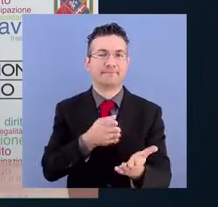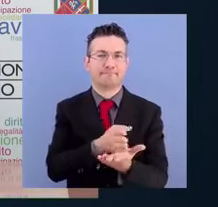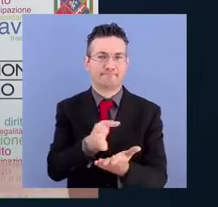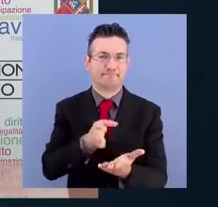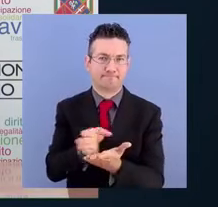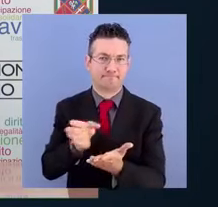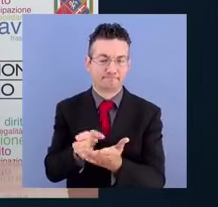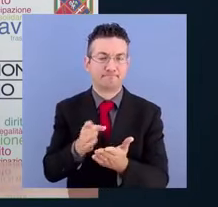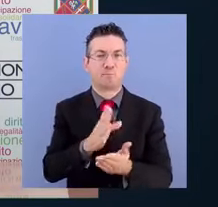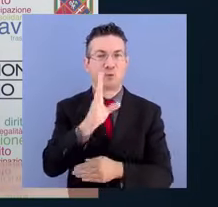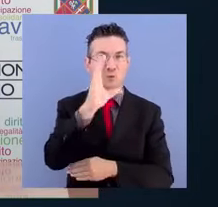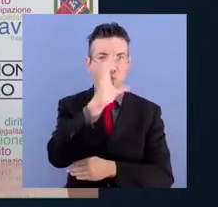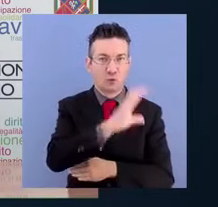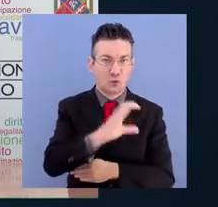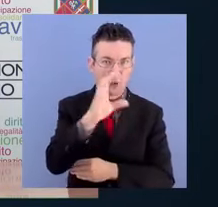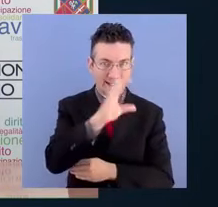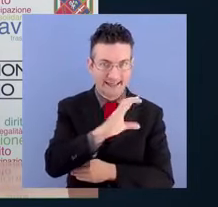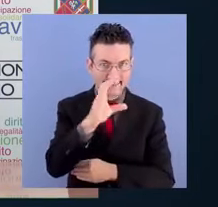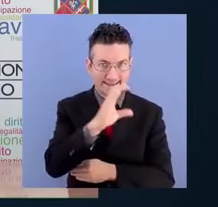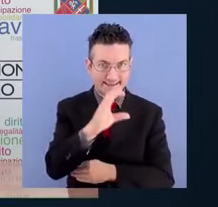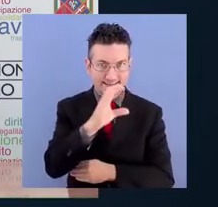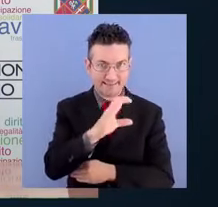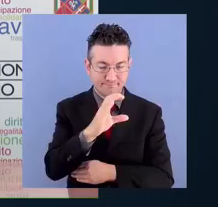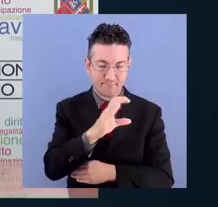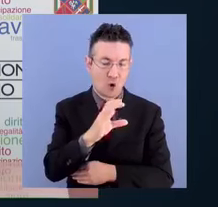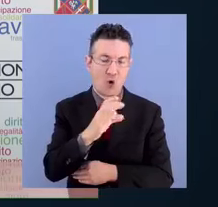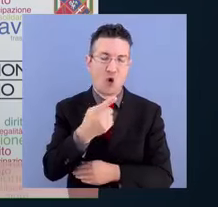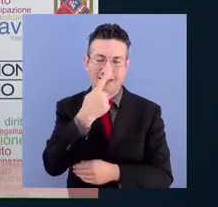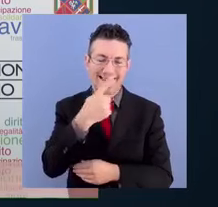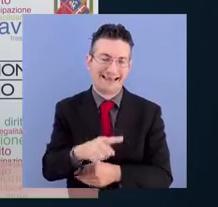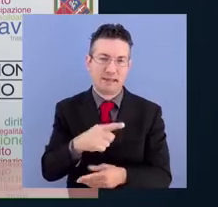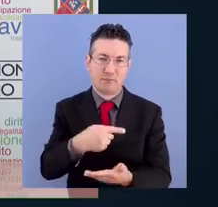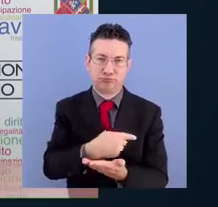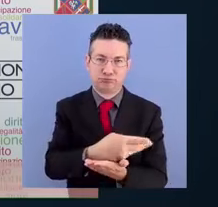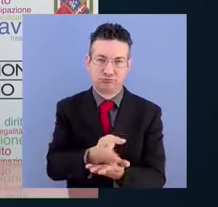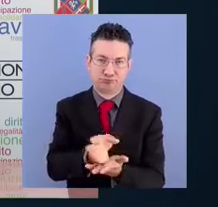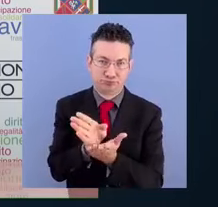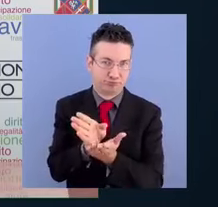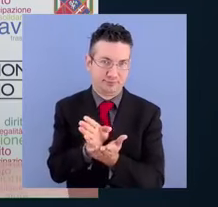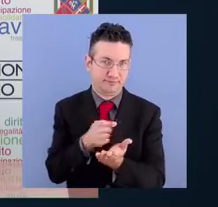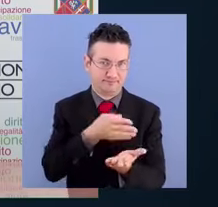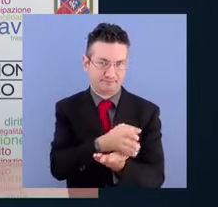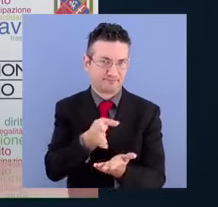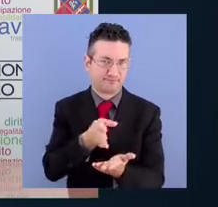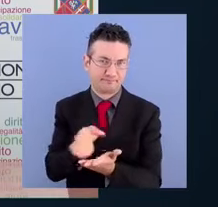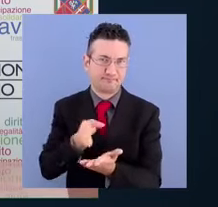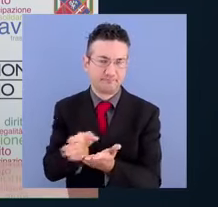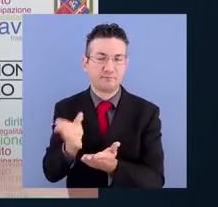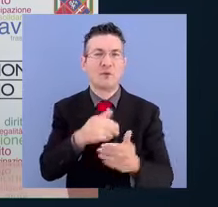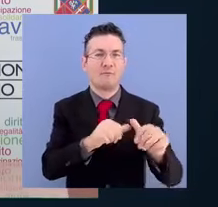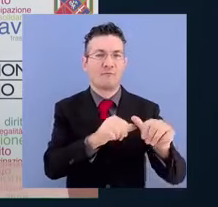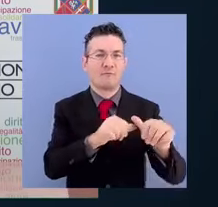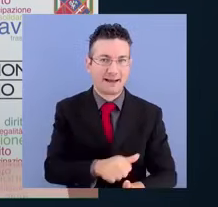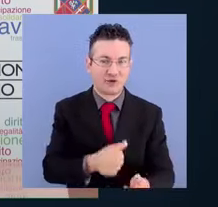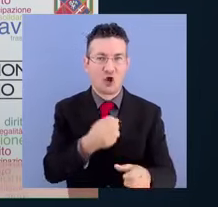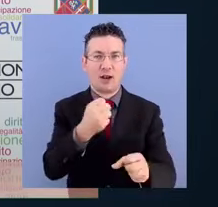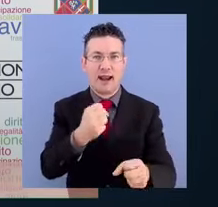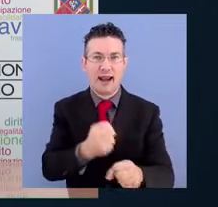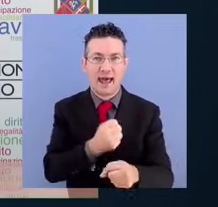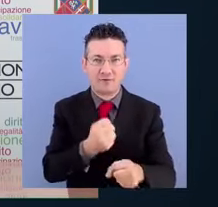turismo è il turismo è un ambito trasversale che attraversa la formazione il lavoro il welfare